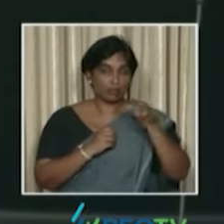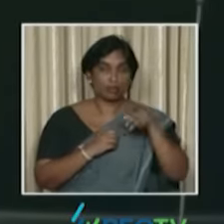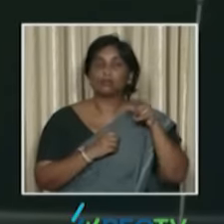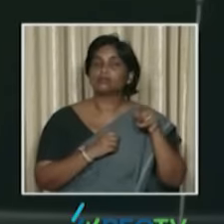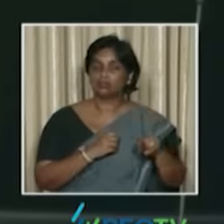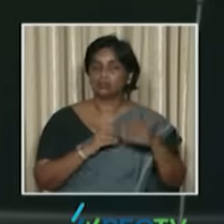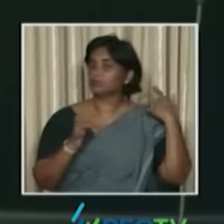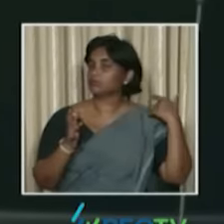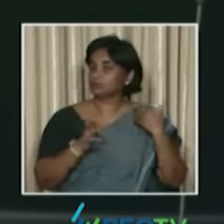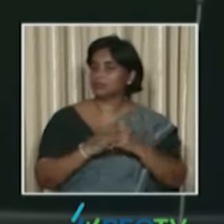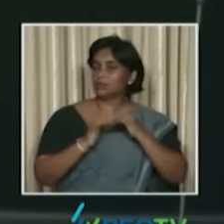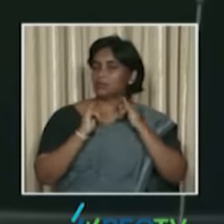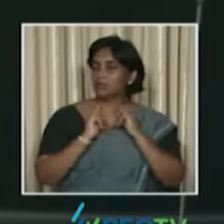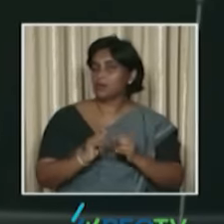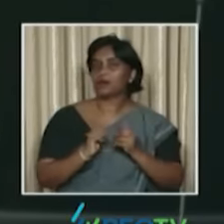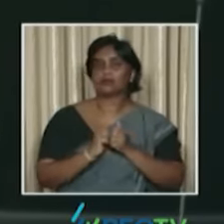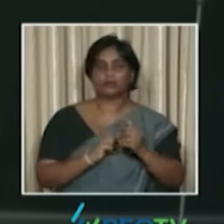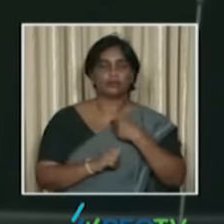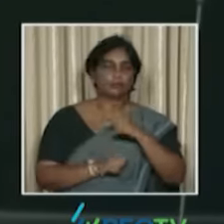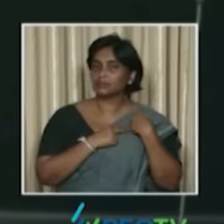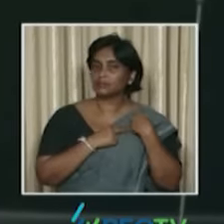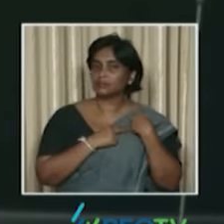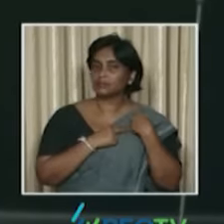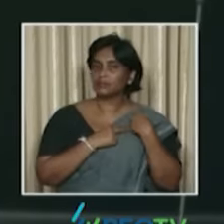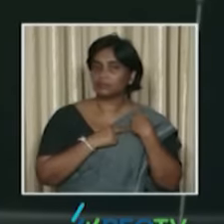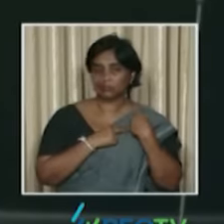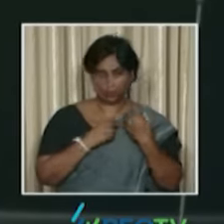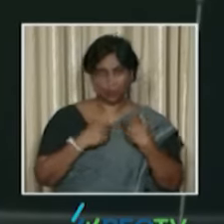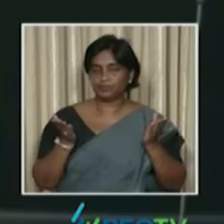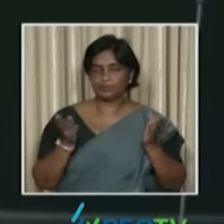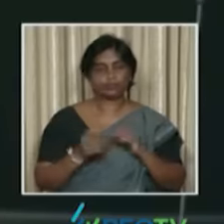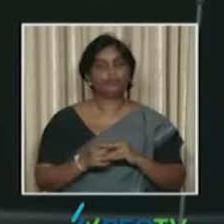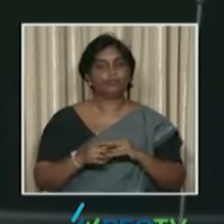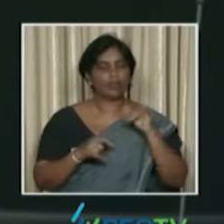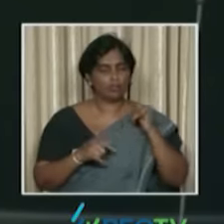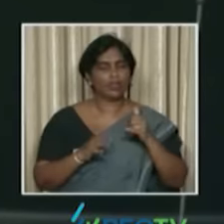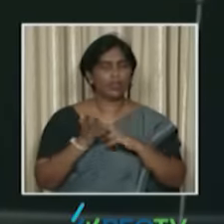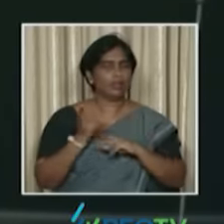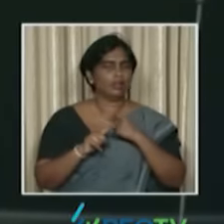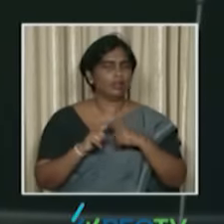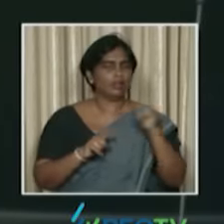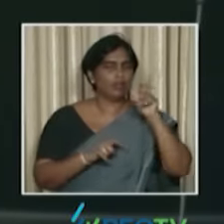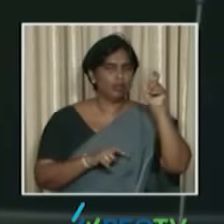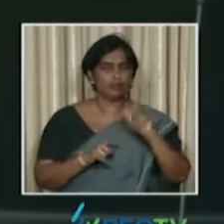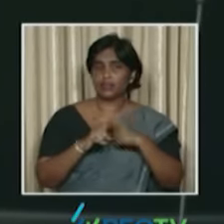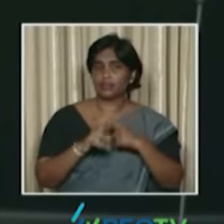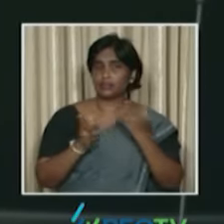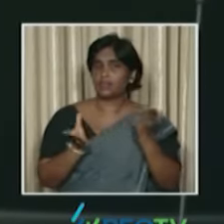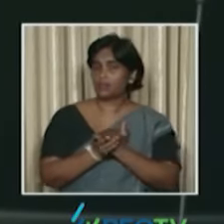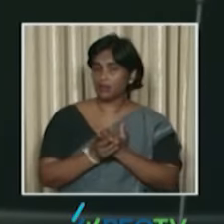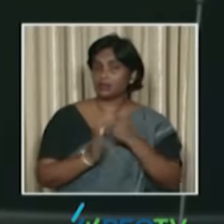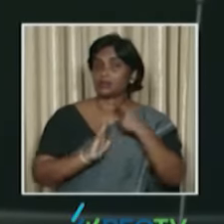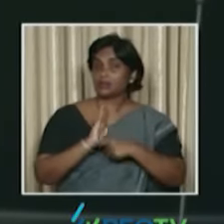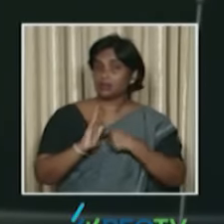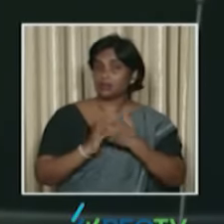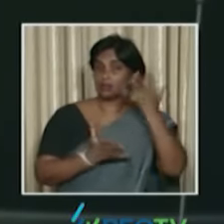තමයි ඉතිහාසයේ නින්දිතම වූ කාරණේ කියලා අපි විශ්වාස කරනවා. අපි සුරසැප විඳිනවද? දැන් බදු නිලධාරීන් බදු ෆයිල් හදන්නේ රටට